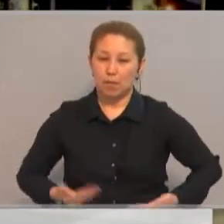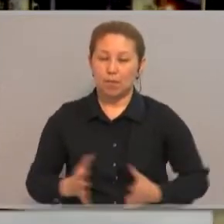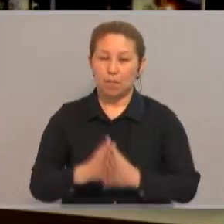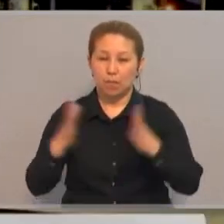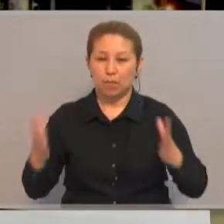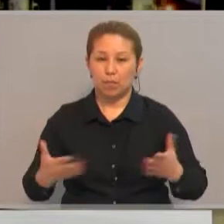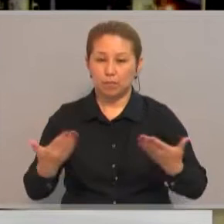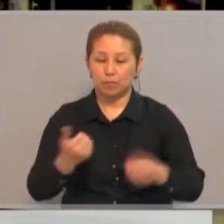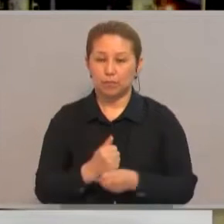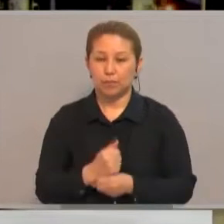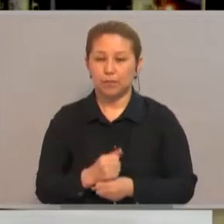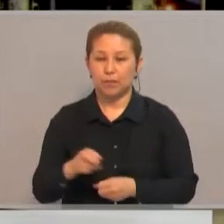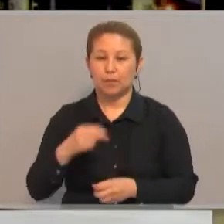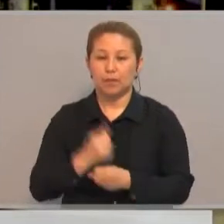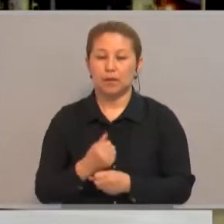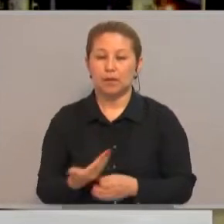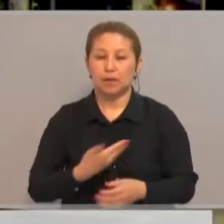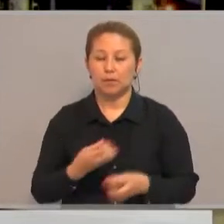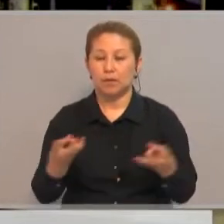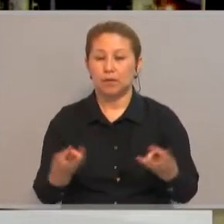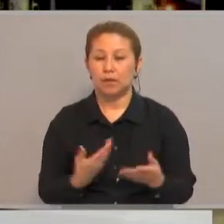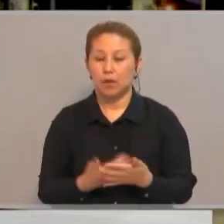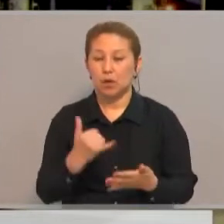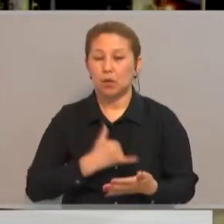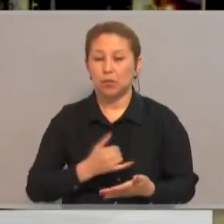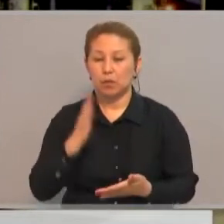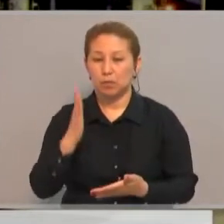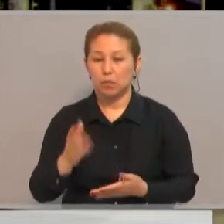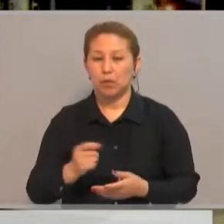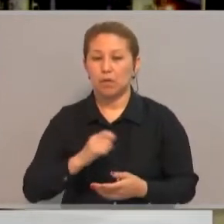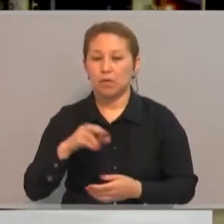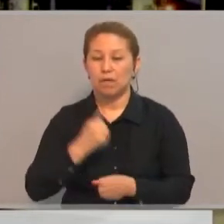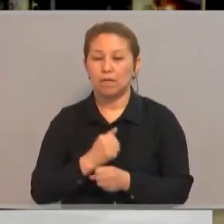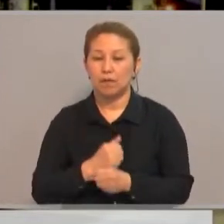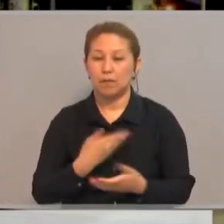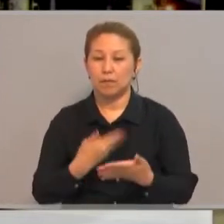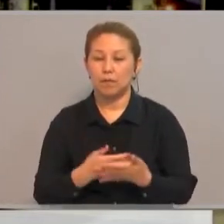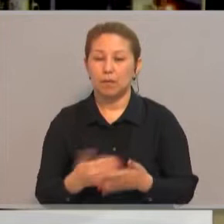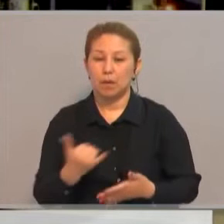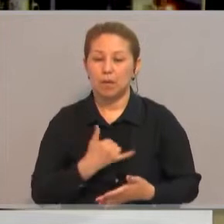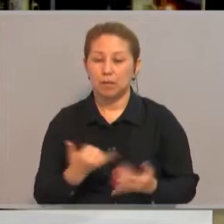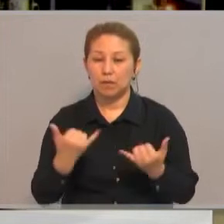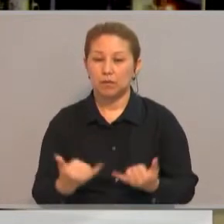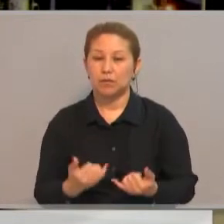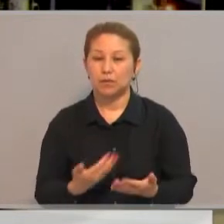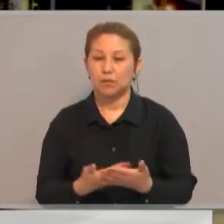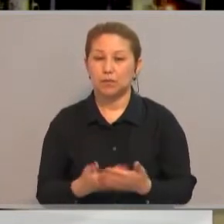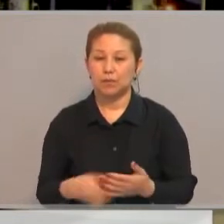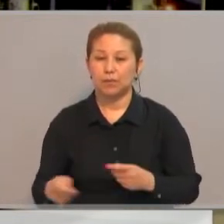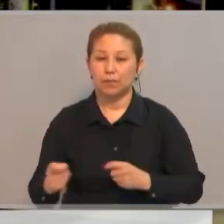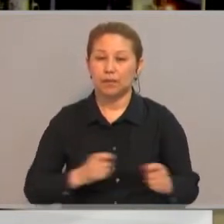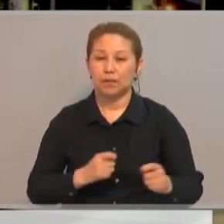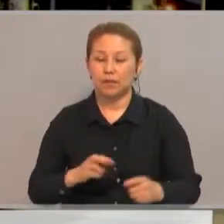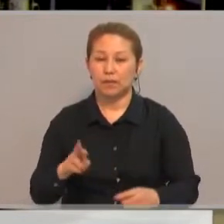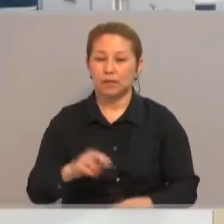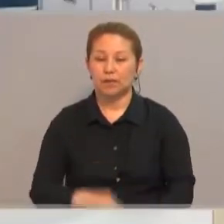жителей, поэтому запланированные проекты нам необходимы. У нас появятся товары собственного производства, которые мы сейчас приобретаем у наших соседей в